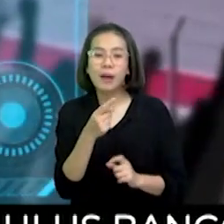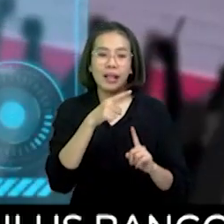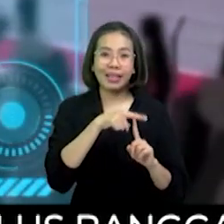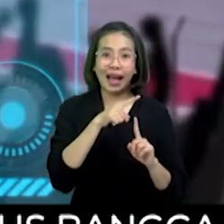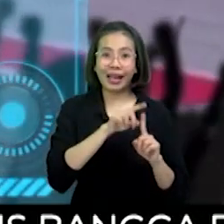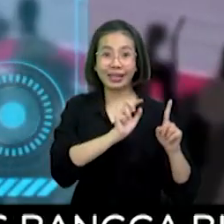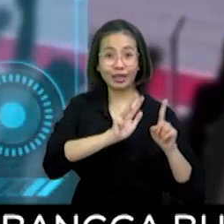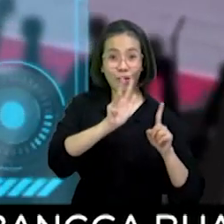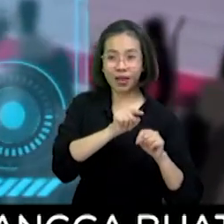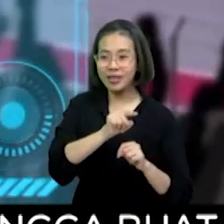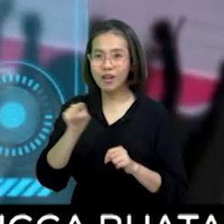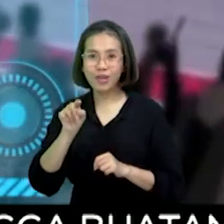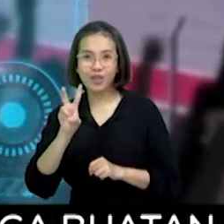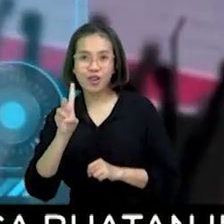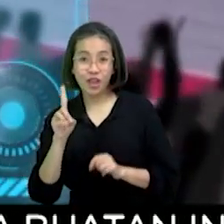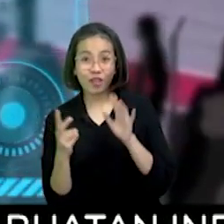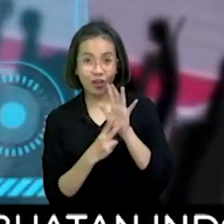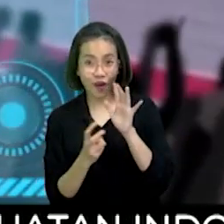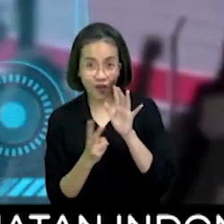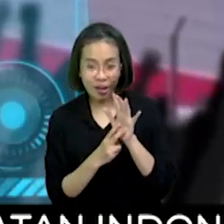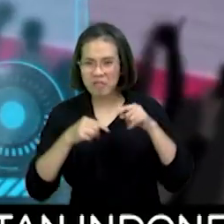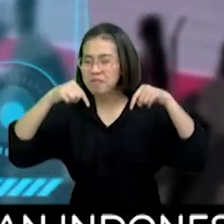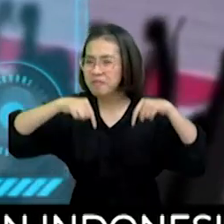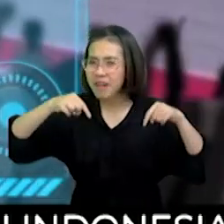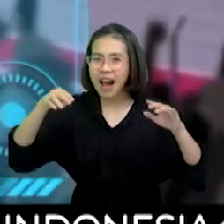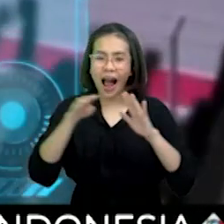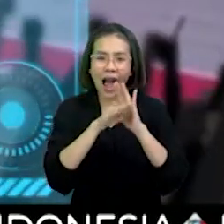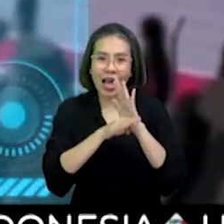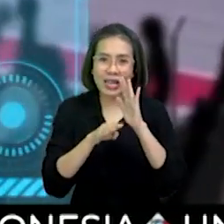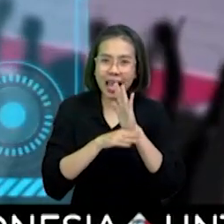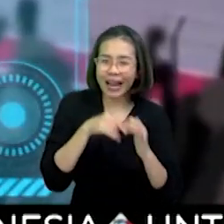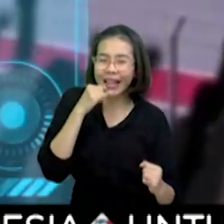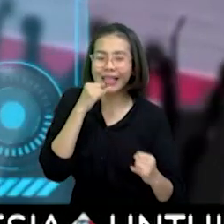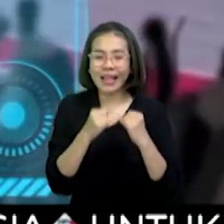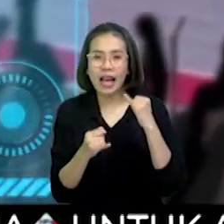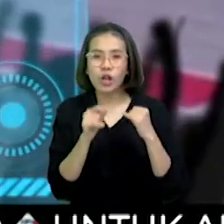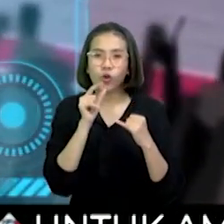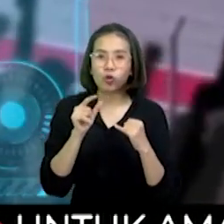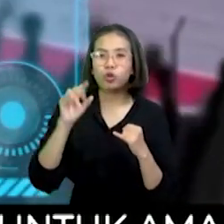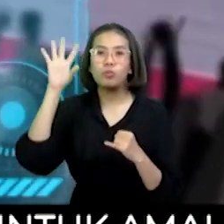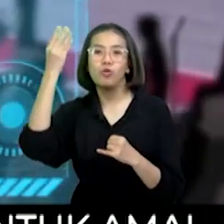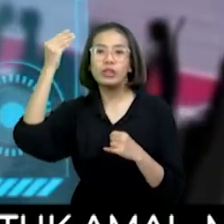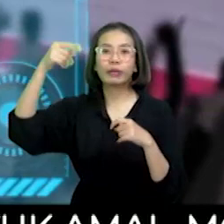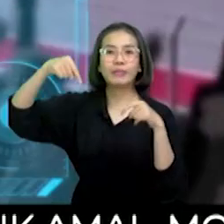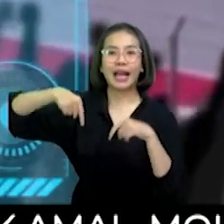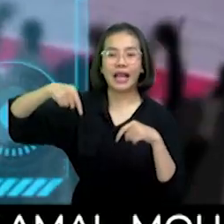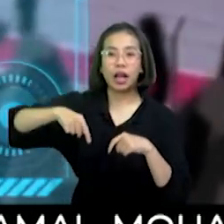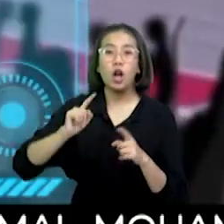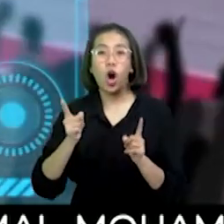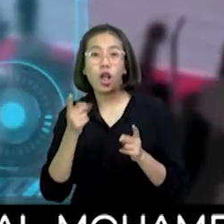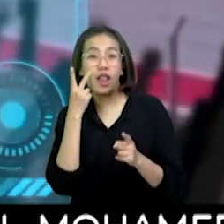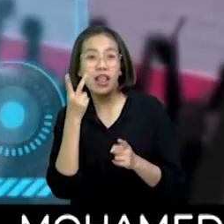hingga 21 November. Ajang ini sekaligus menjadi penutup dari seri musim ini. Kalau kita lihat,